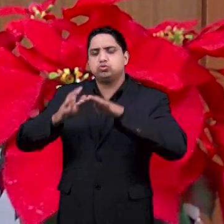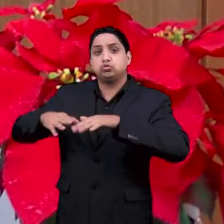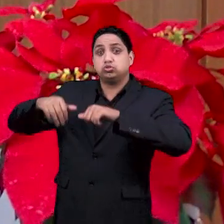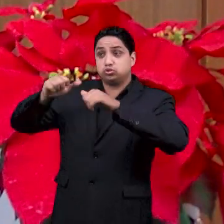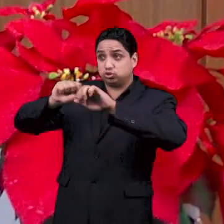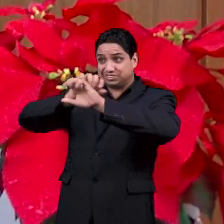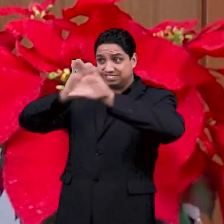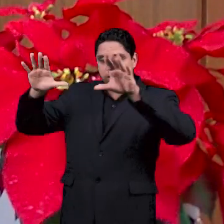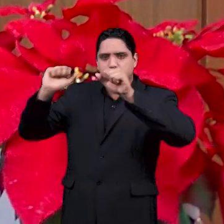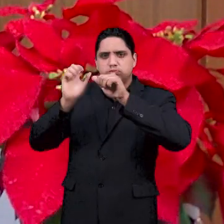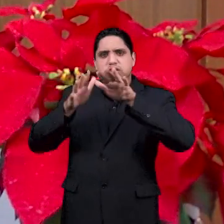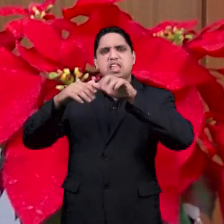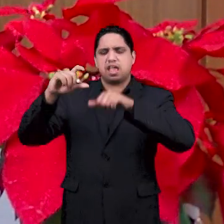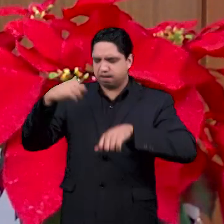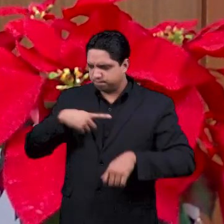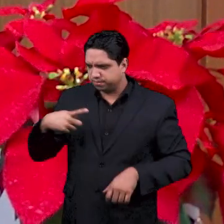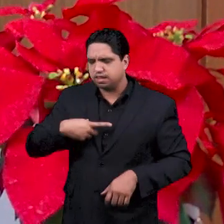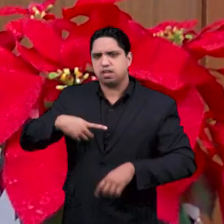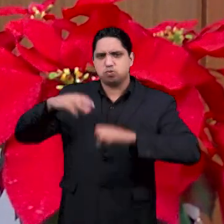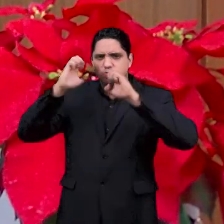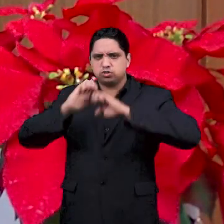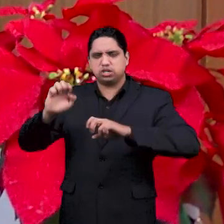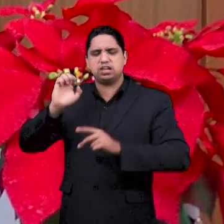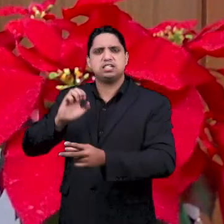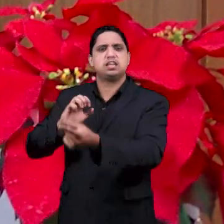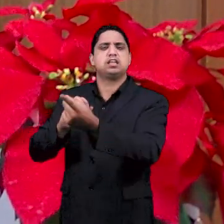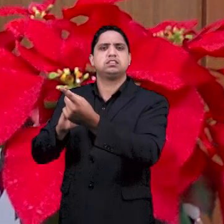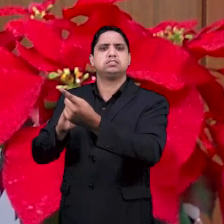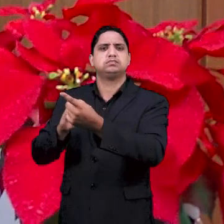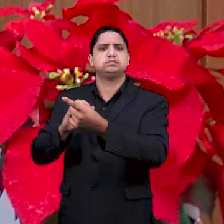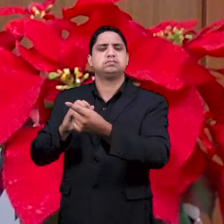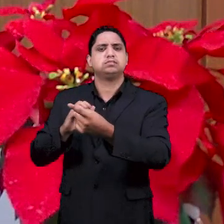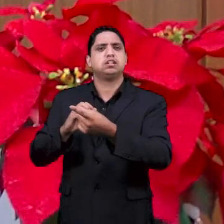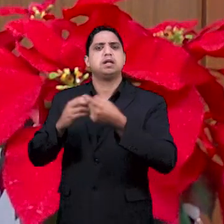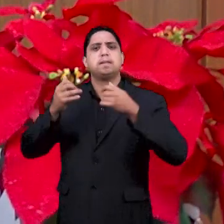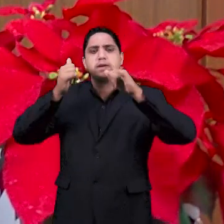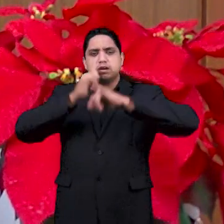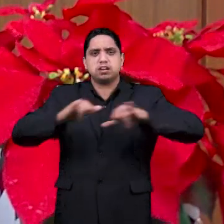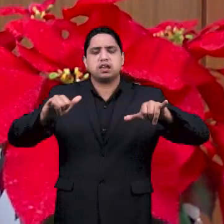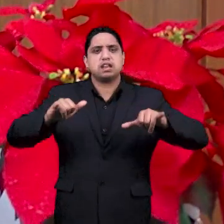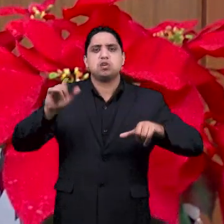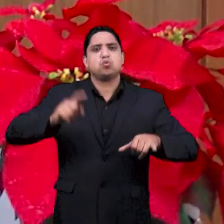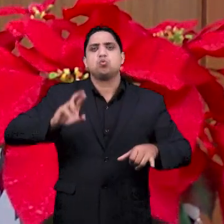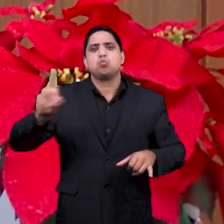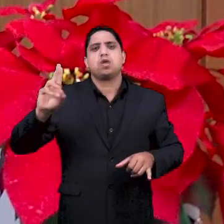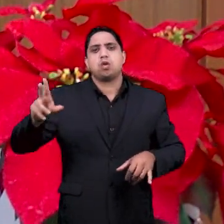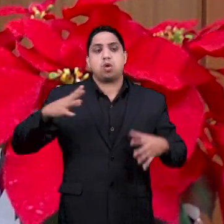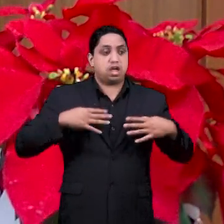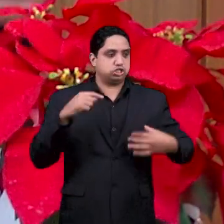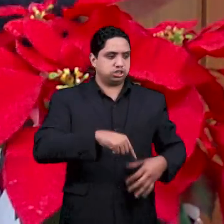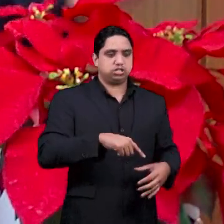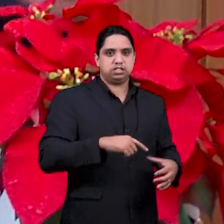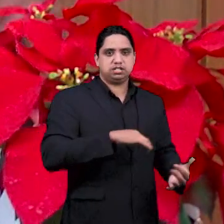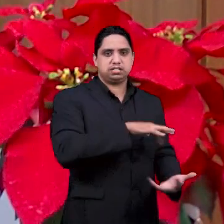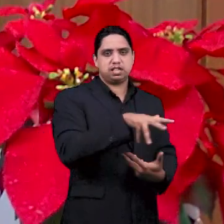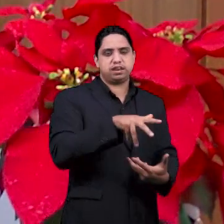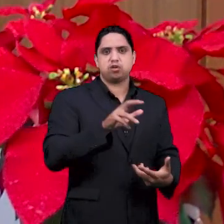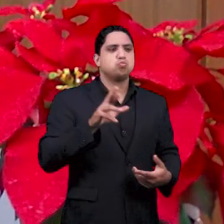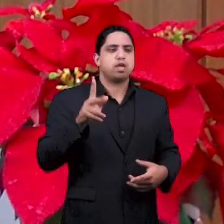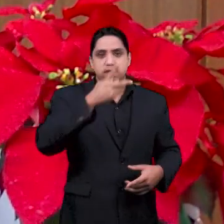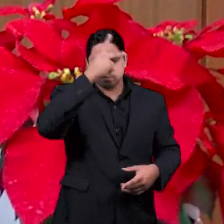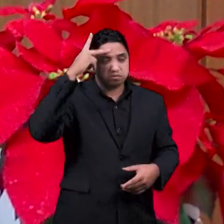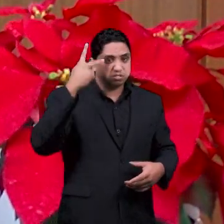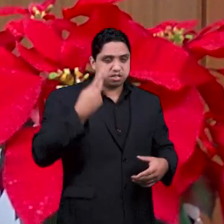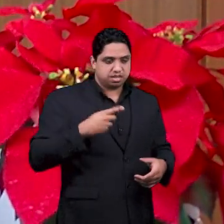неба летит, и у него есть вечное Евангелие для провозглашения. Не тех ангелов,